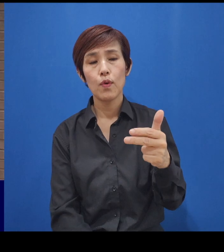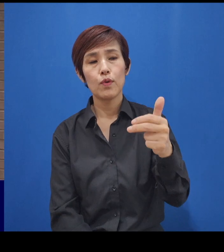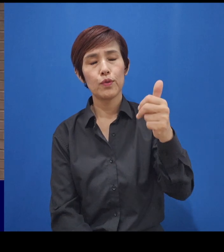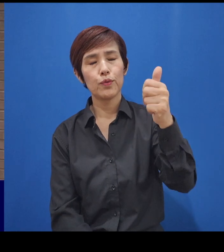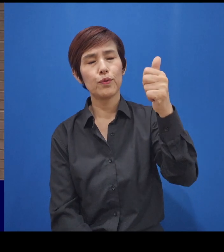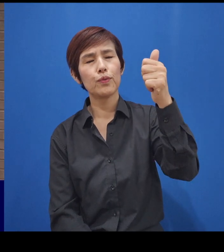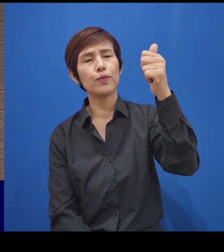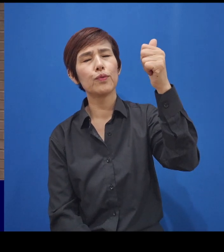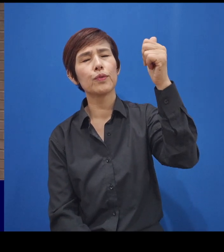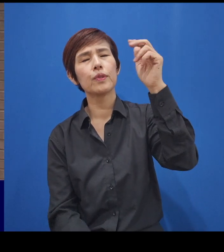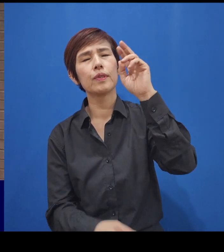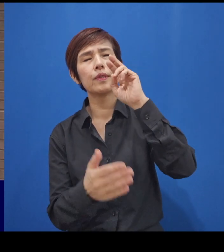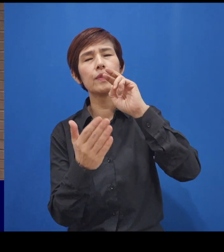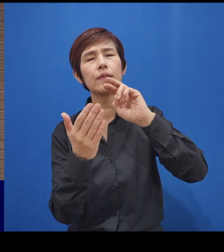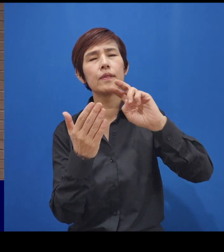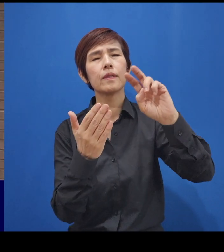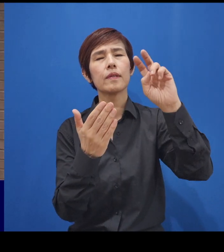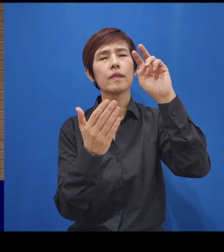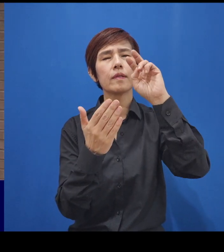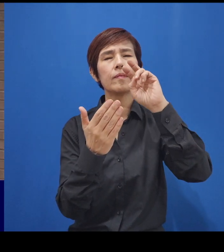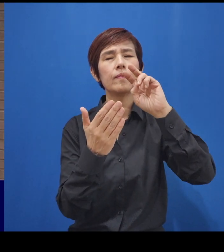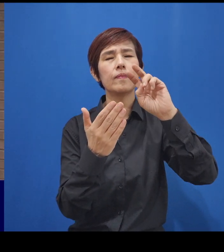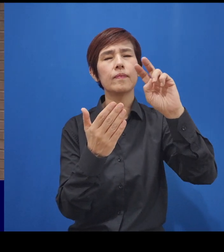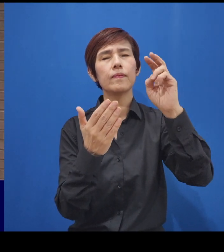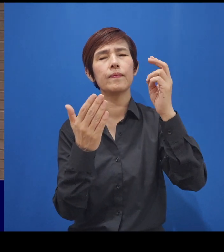비방해도 주를